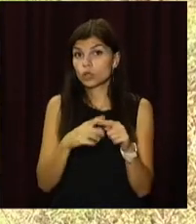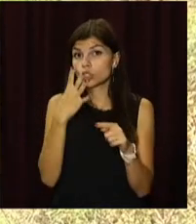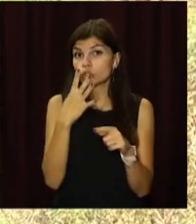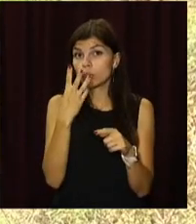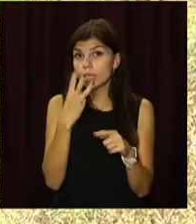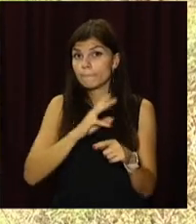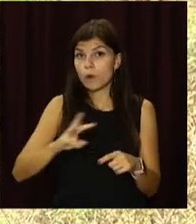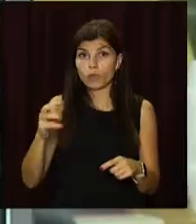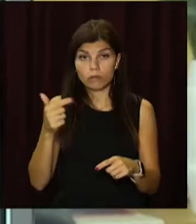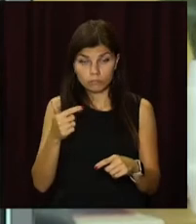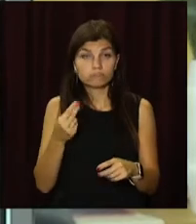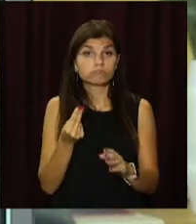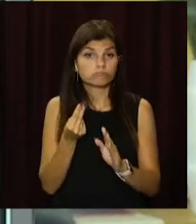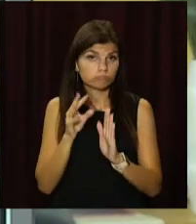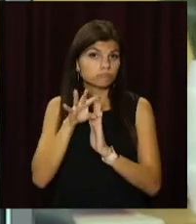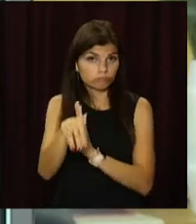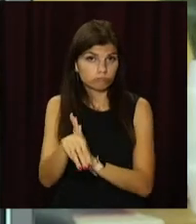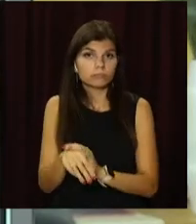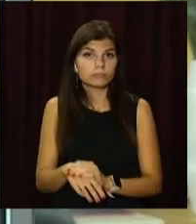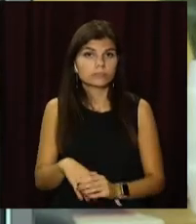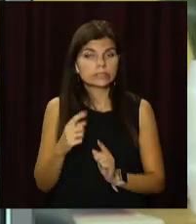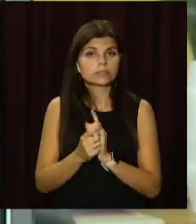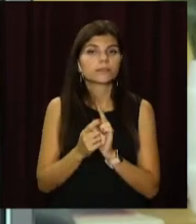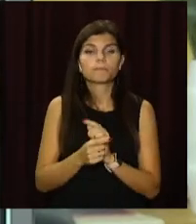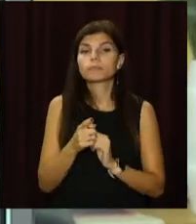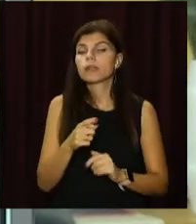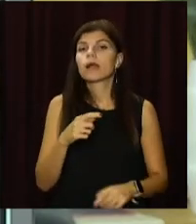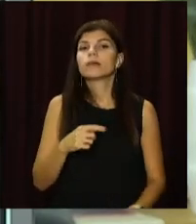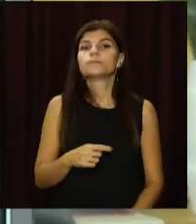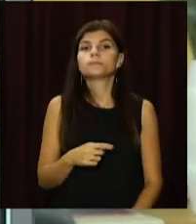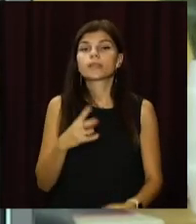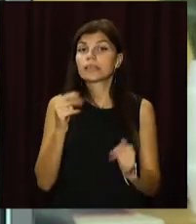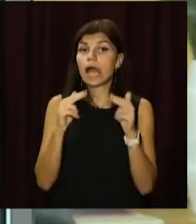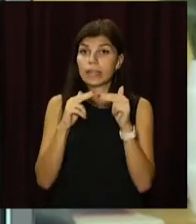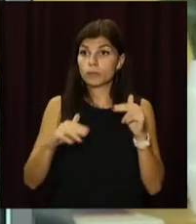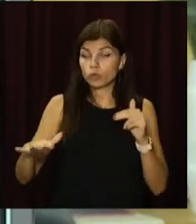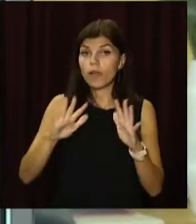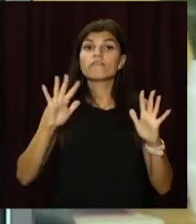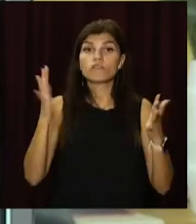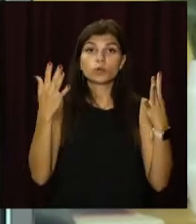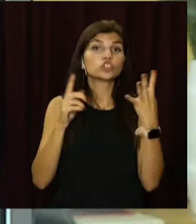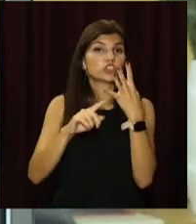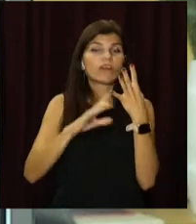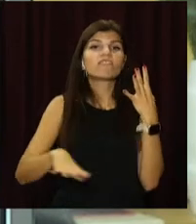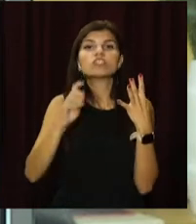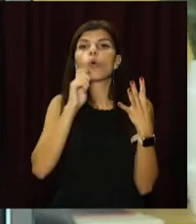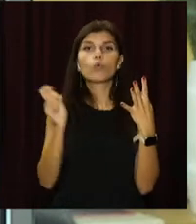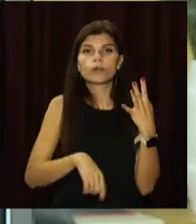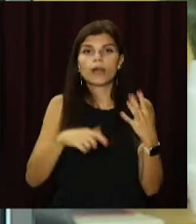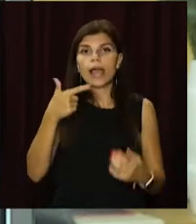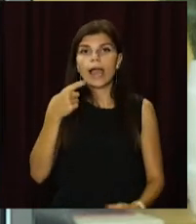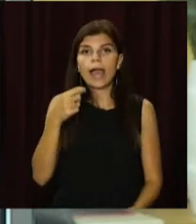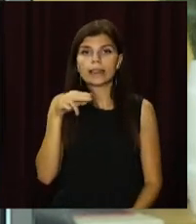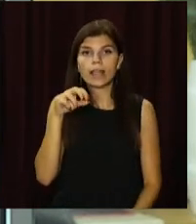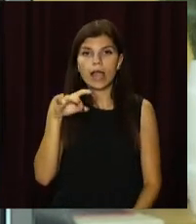миллиона гривен. Рівні права, великі можливості. На Дніпропетровщині відбувся 4-й всеукраїнський гендерний